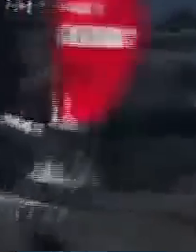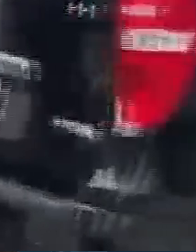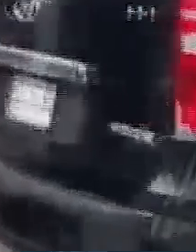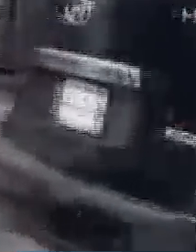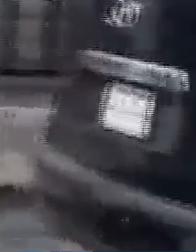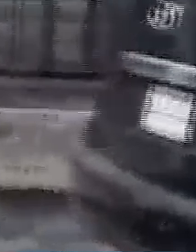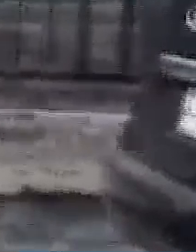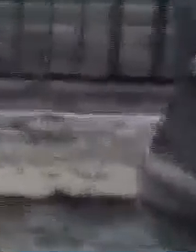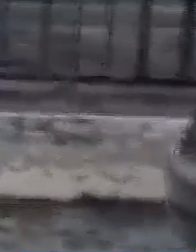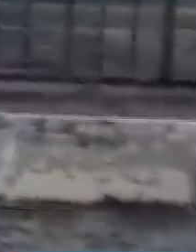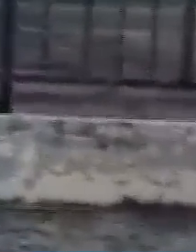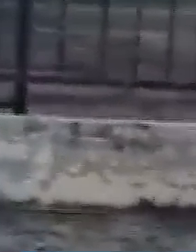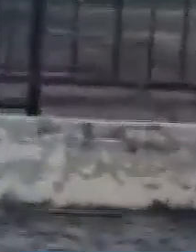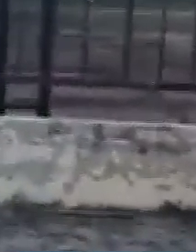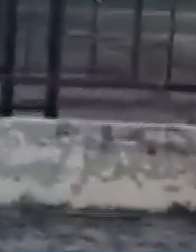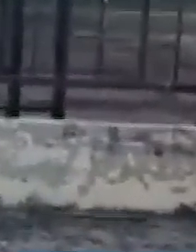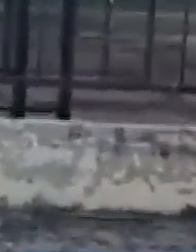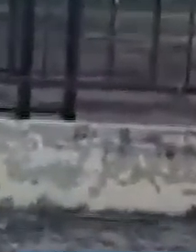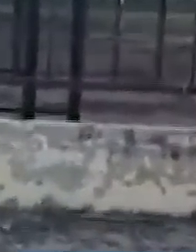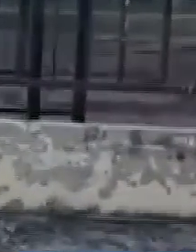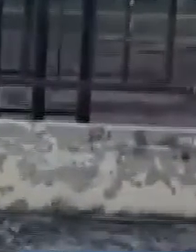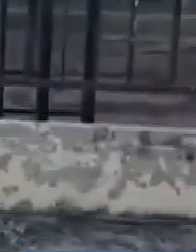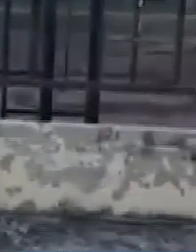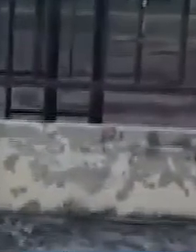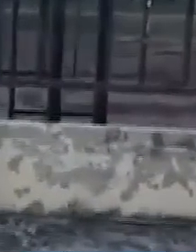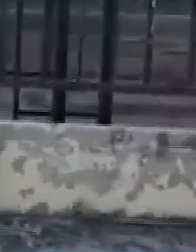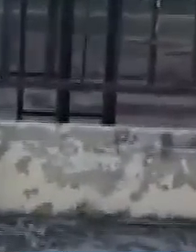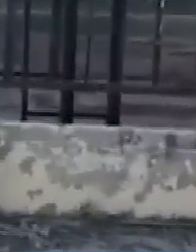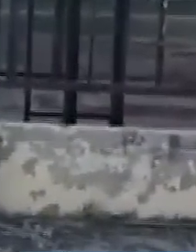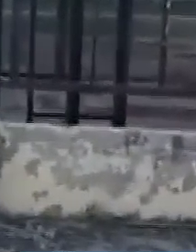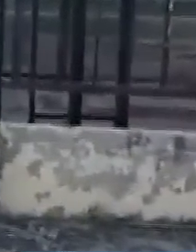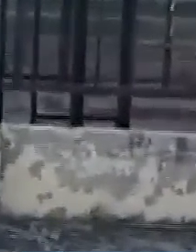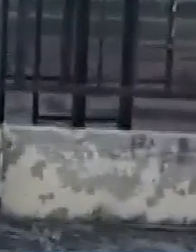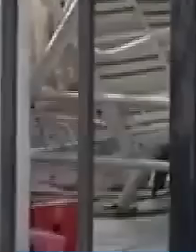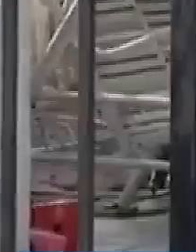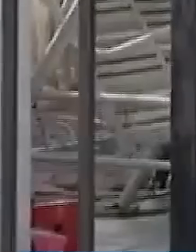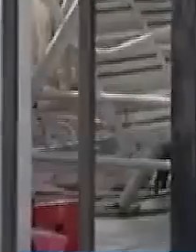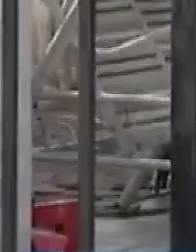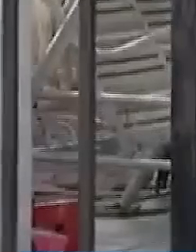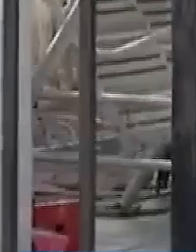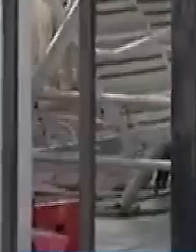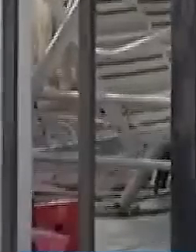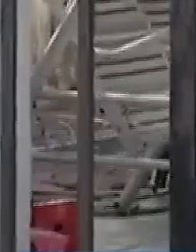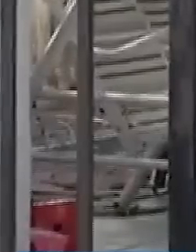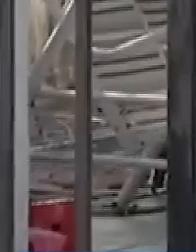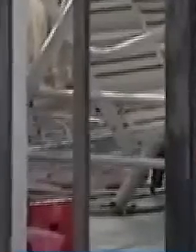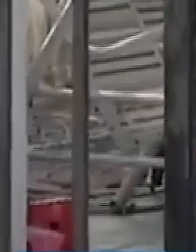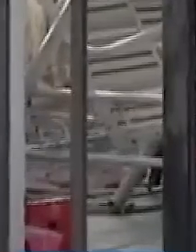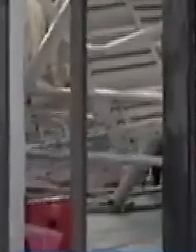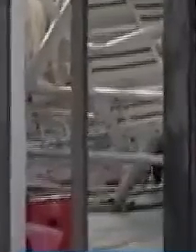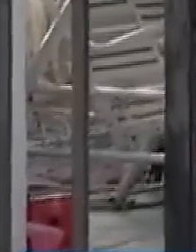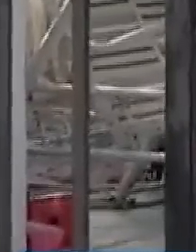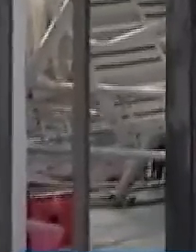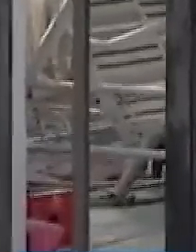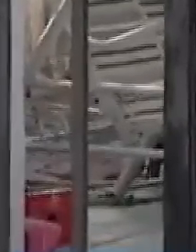คือข้อมูลที่คุณชูวิทย์นะคะแล้วก็คุณรังสิมันต์โรมสส.ก้าวไกลเนี่ยแฉกลางสภาเมื่อวันที่15กุมภา